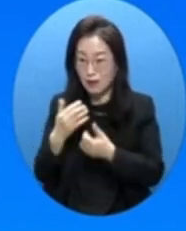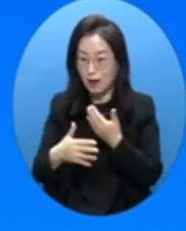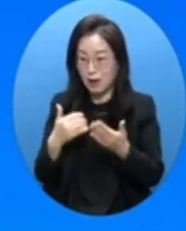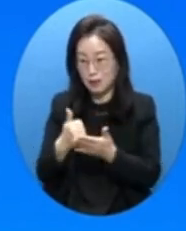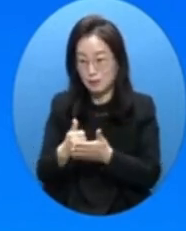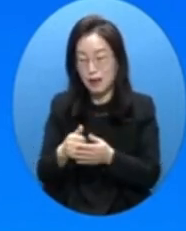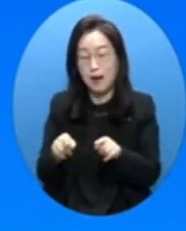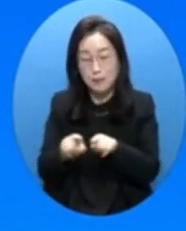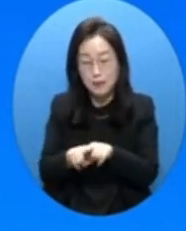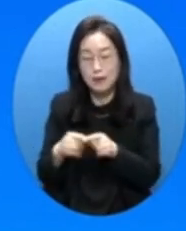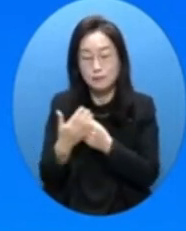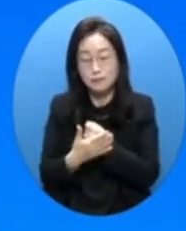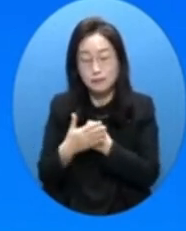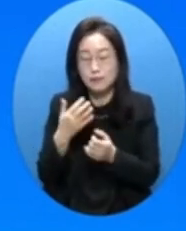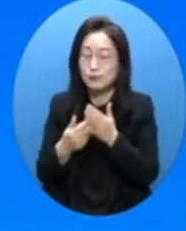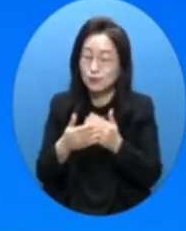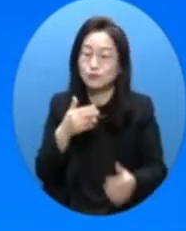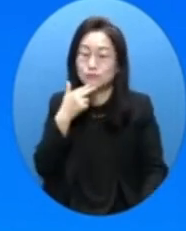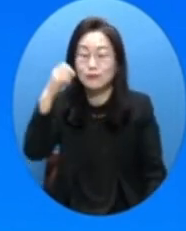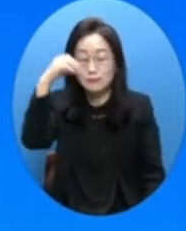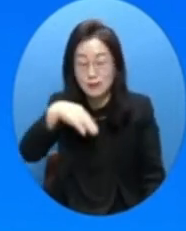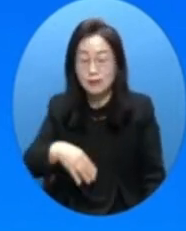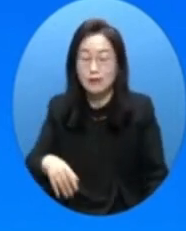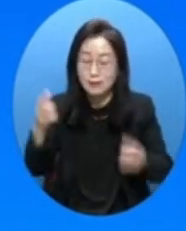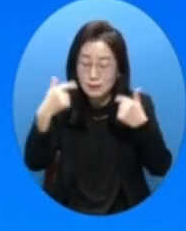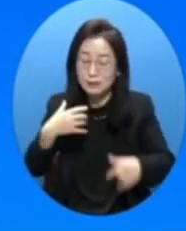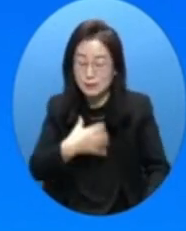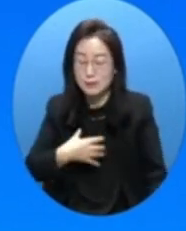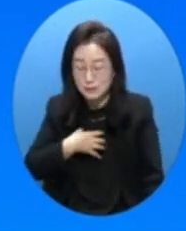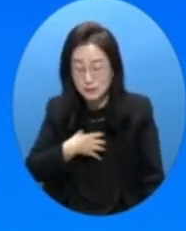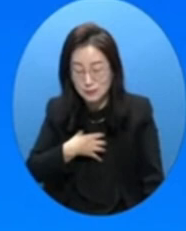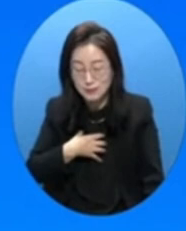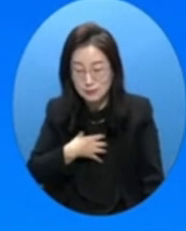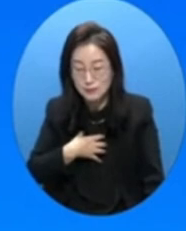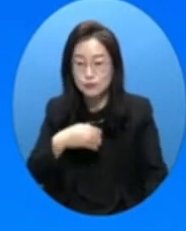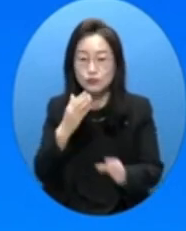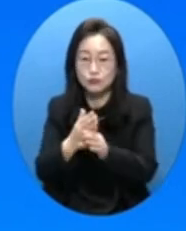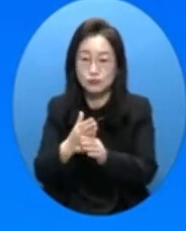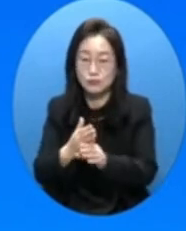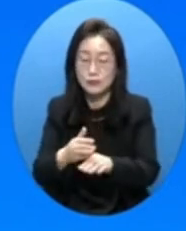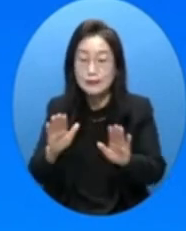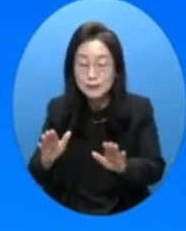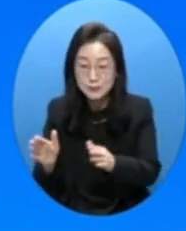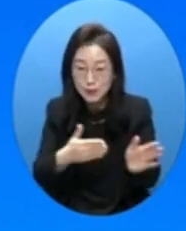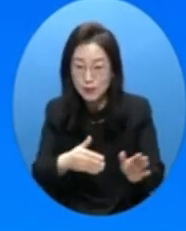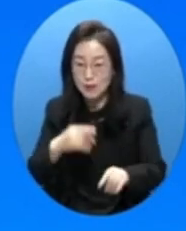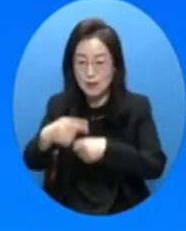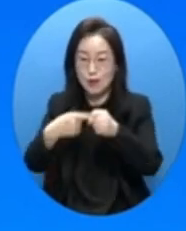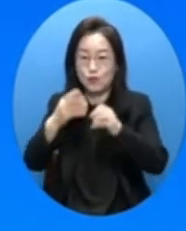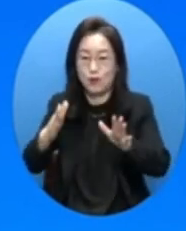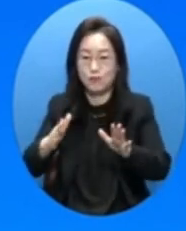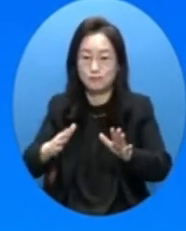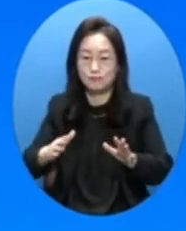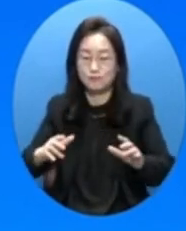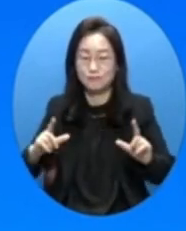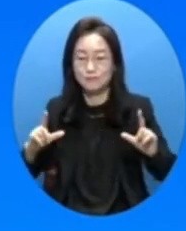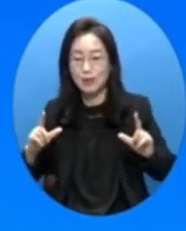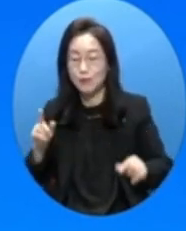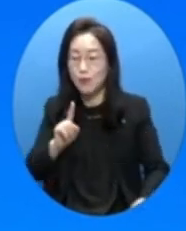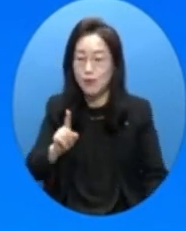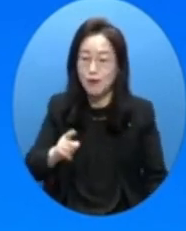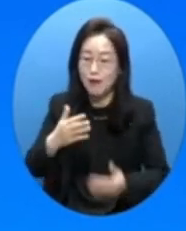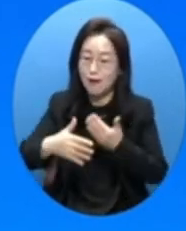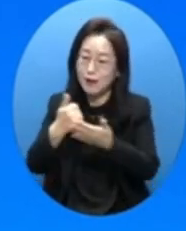대해서 체험하지 못하고 늘 염려하고 근심하고 걱정하고 삽니다. 올 한 해 우리가 가슴을 펴고 나와 함께 하신 하나님과